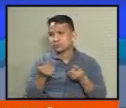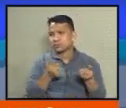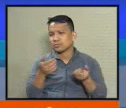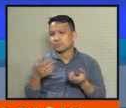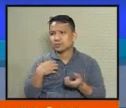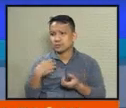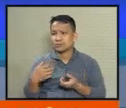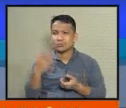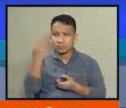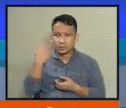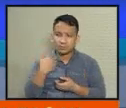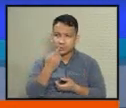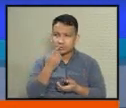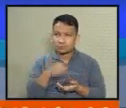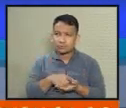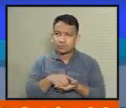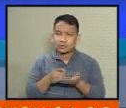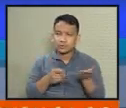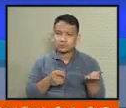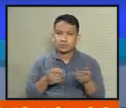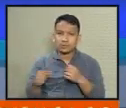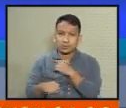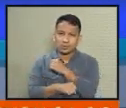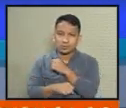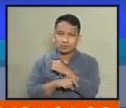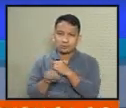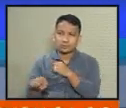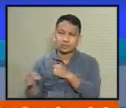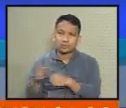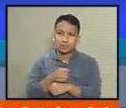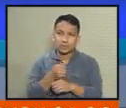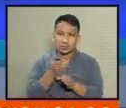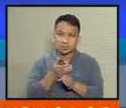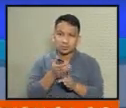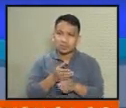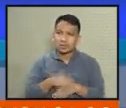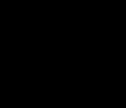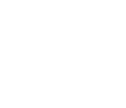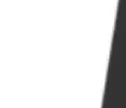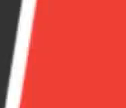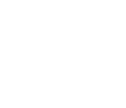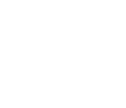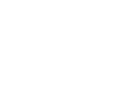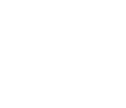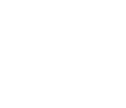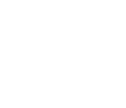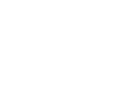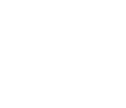administratibo ang mga pulis na kulang ang dokumento ng mga nasabat na stolen vehicles.